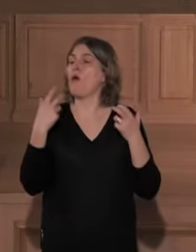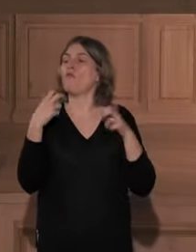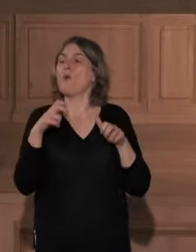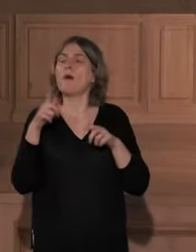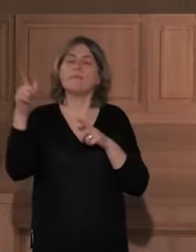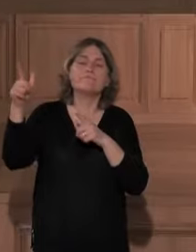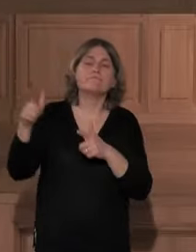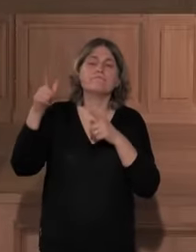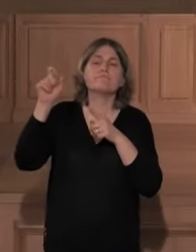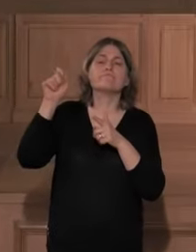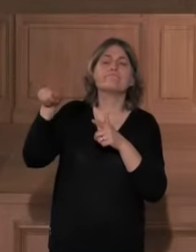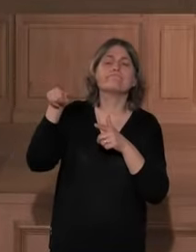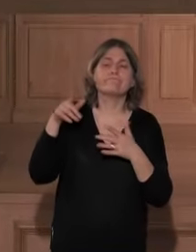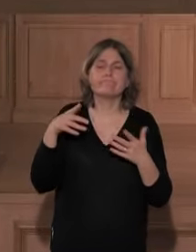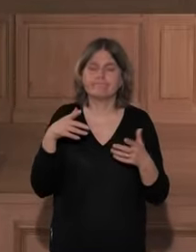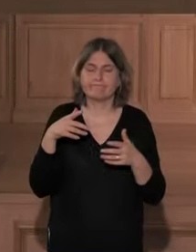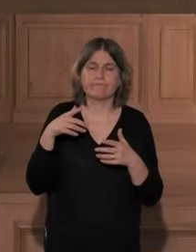colo autiste.